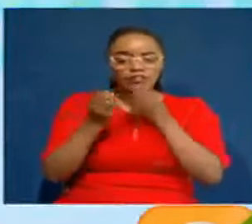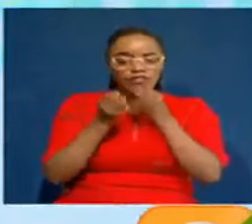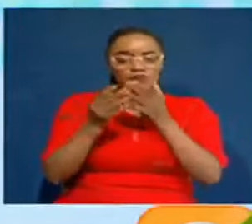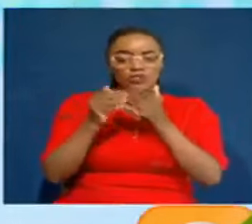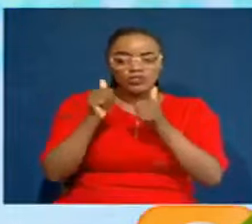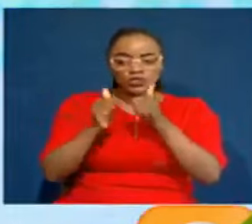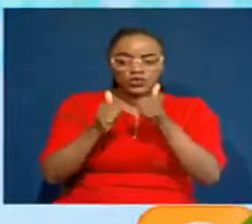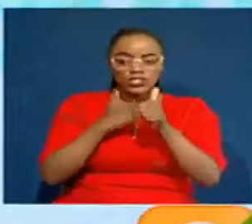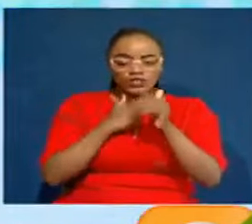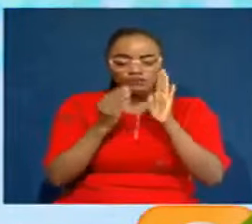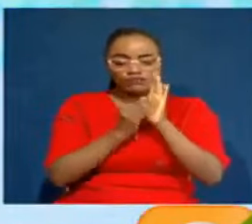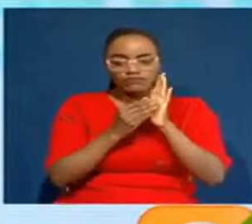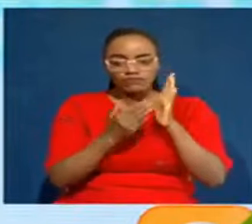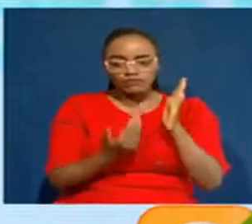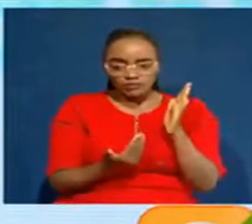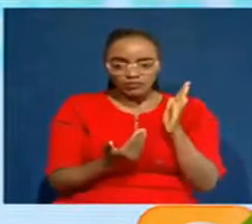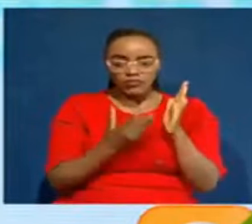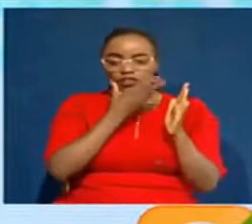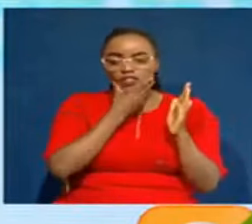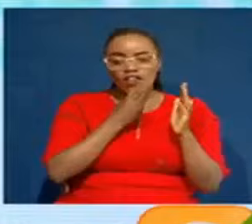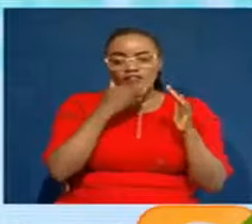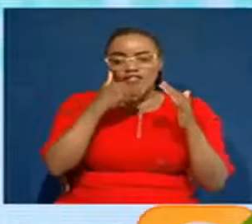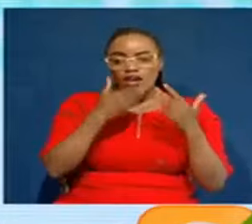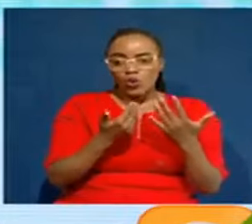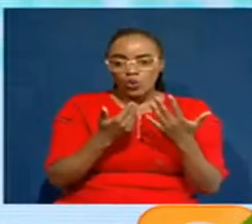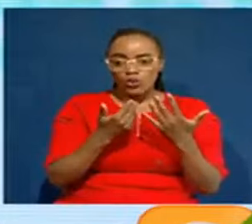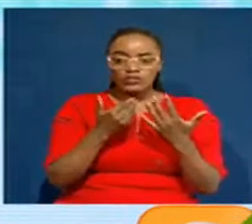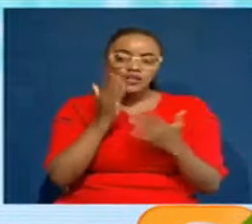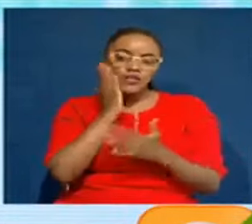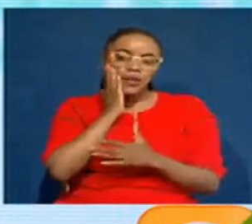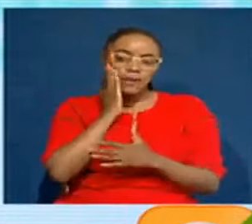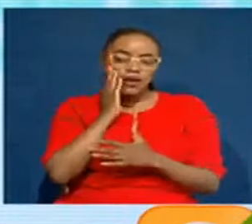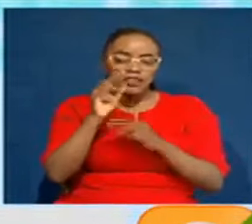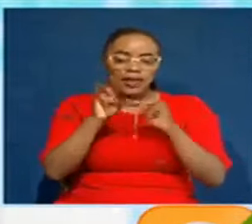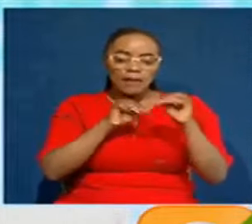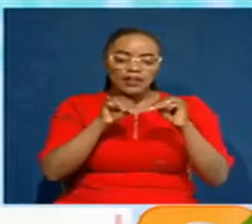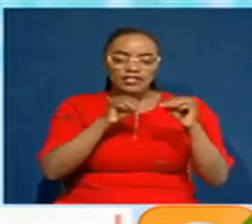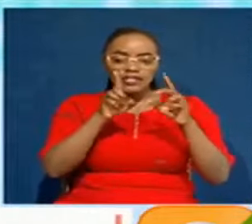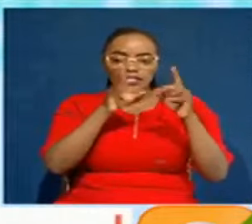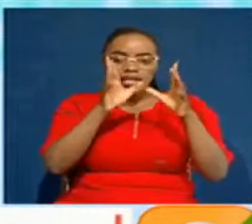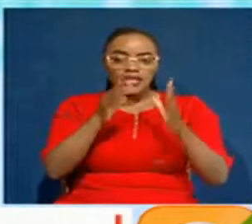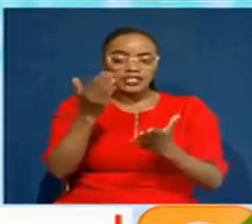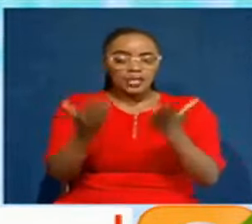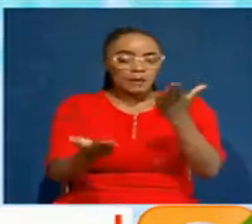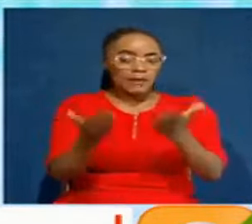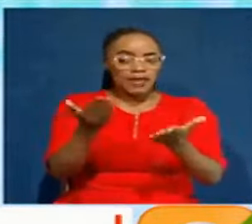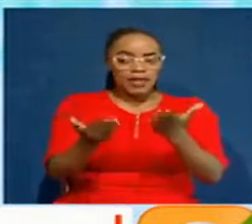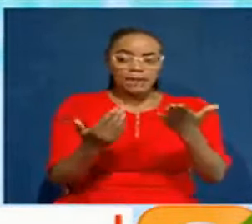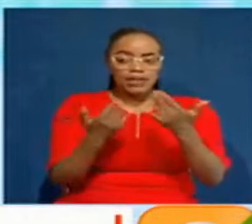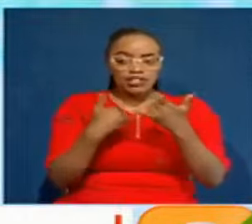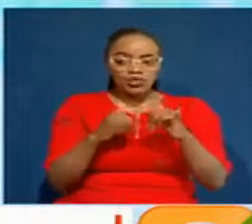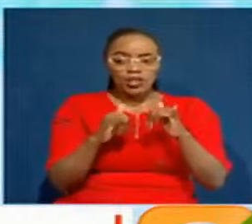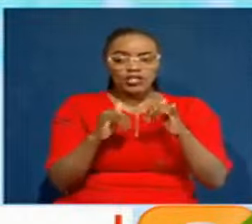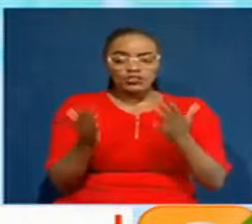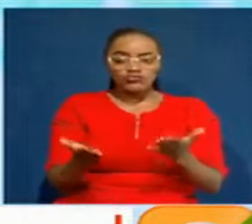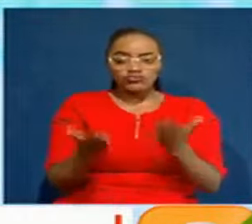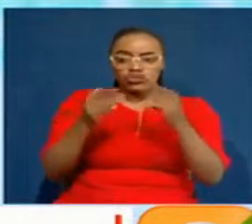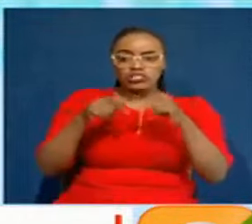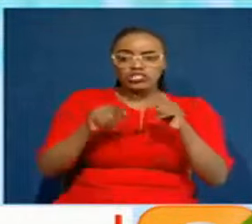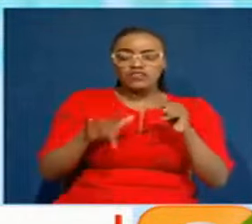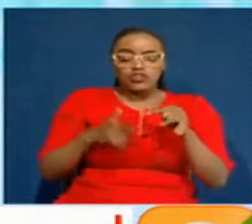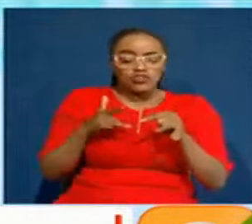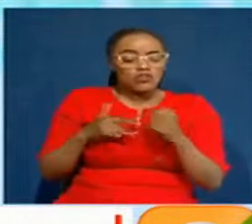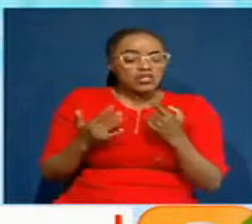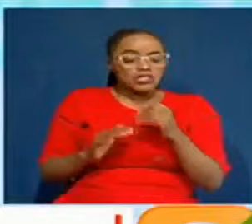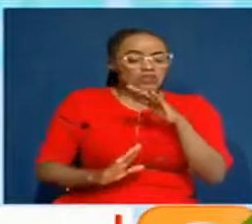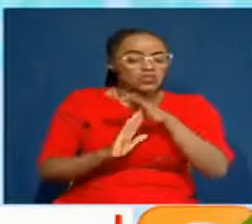giver wrote that the father or the mother is a managing director perhaps trying to elevate herself or